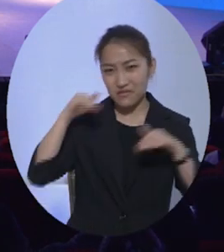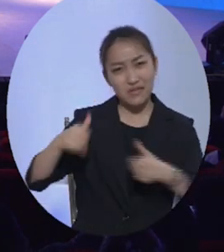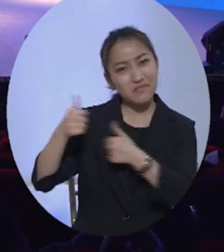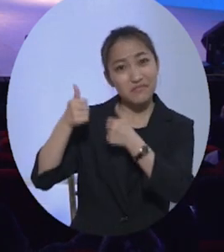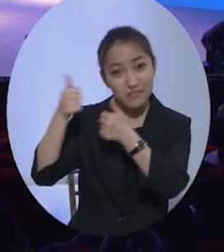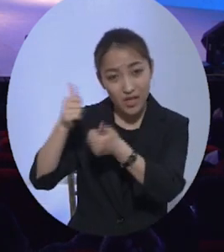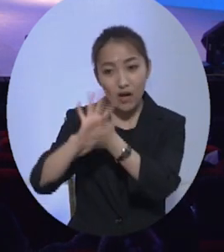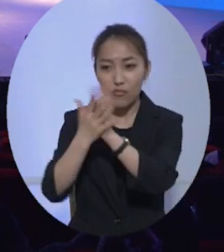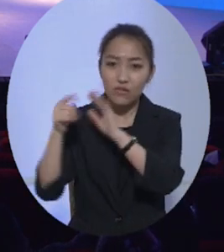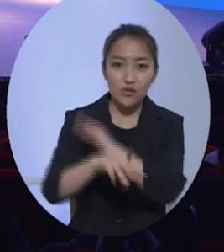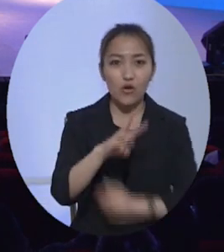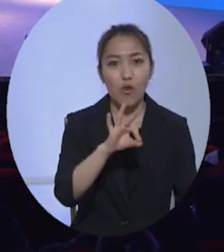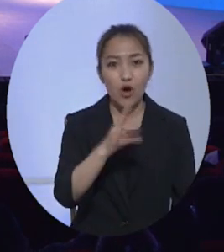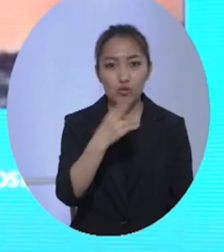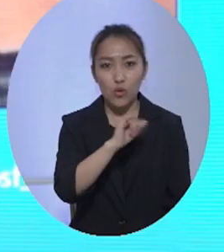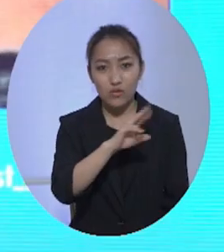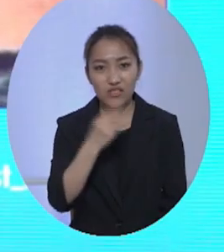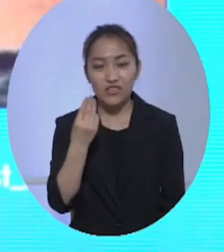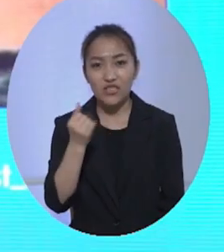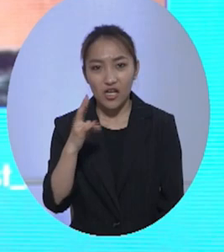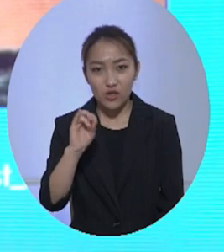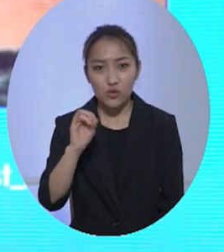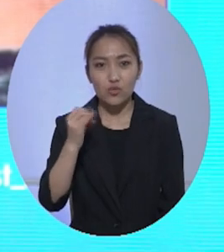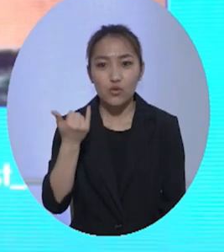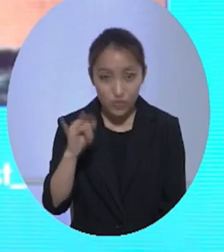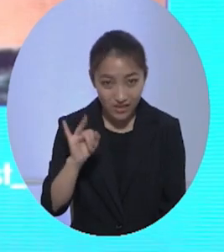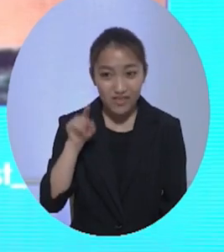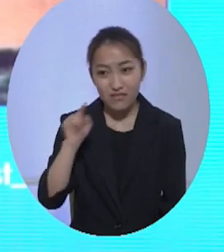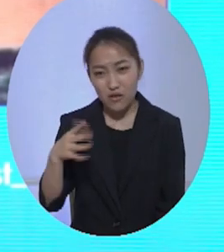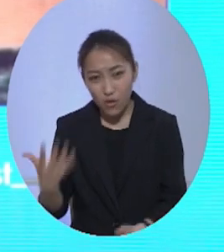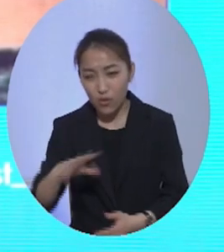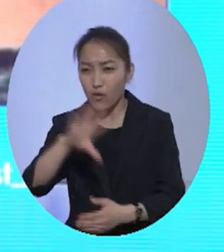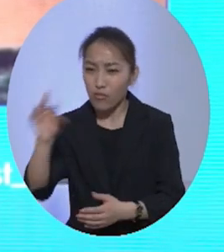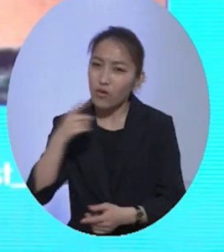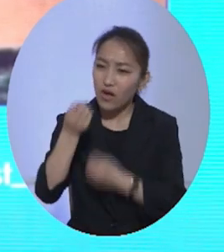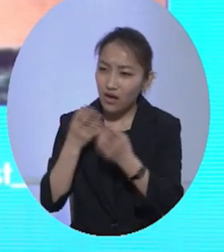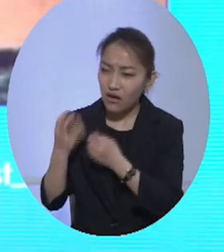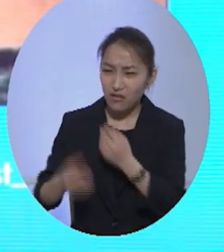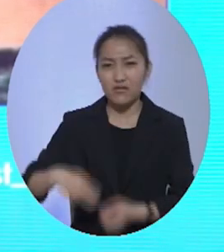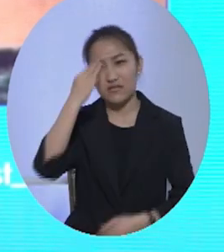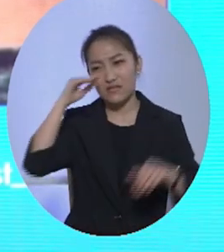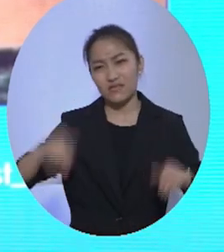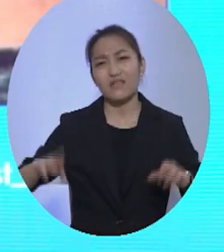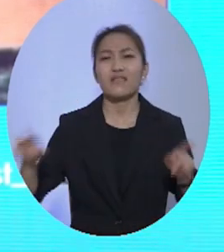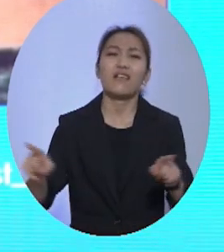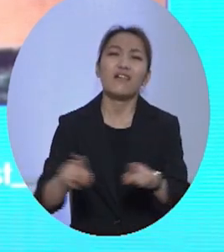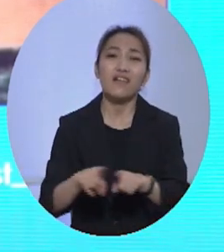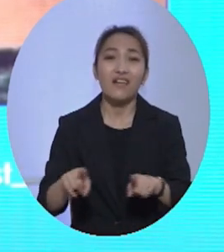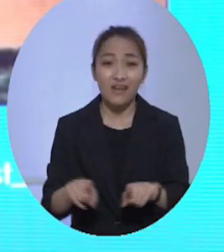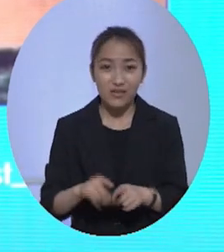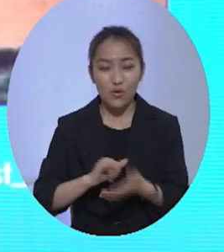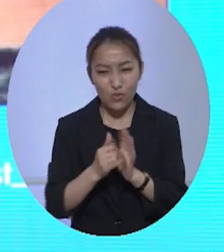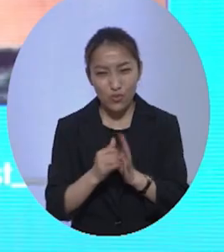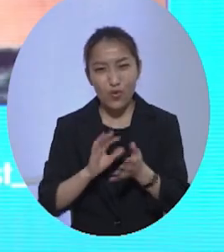би модун шинь юу Атилаг ярахаар бас Чингис хантаа яг адилхан байдгийн. Тэгээ энэ тухай бид нар өнөөдөр ярих гэж зориог учраас